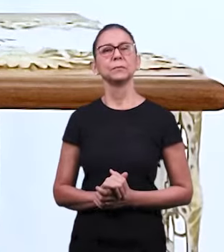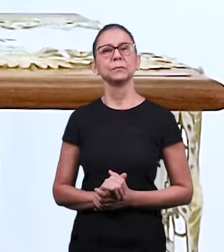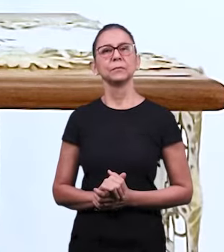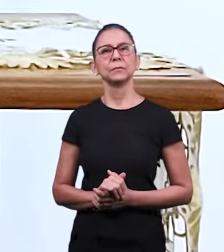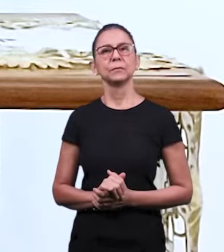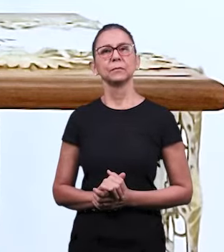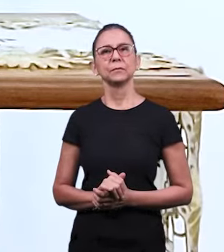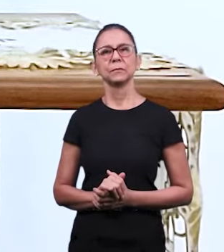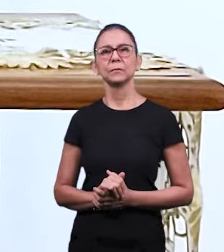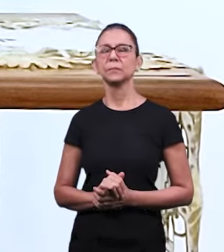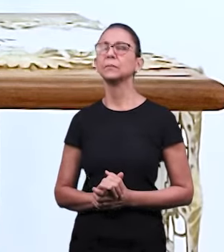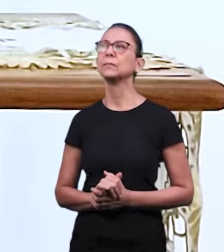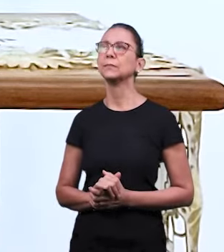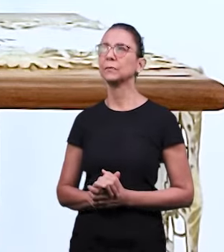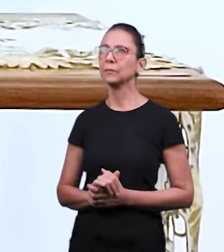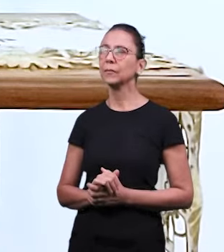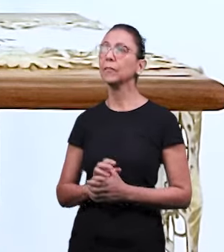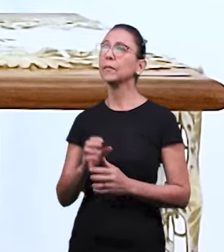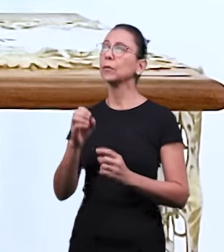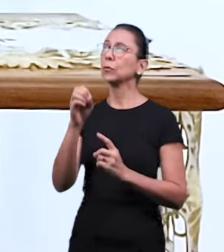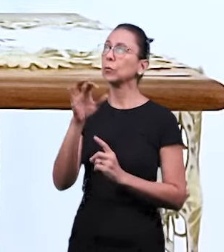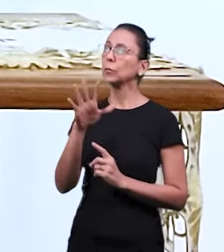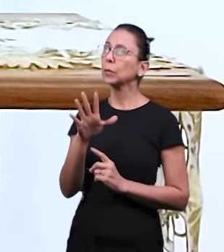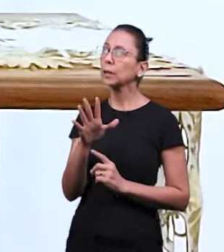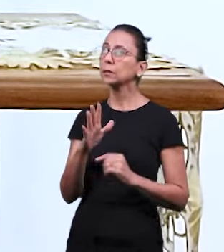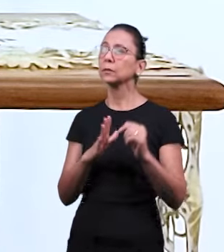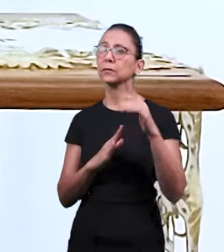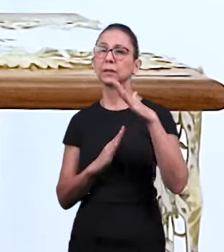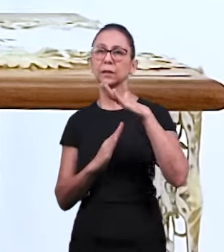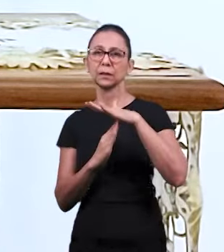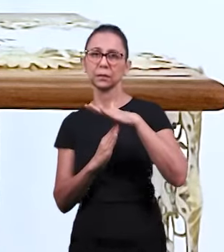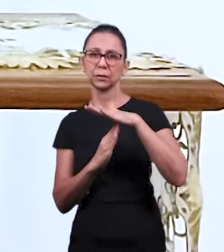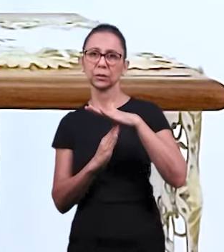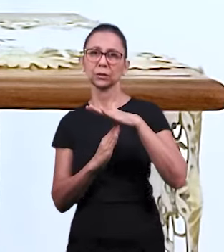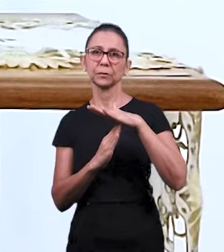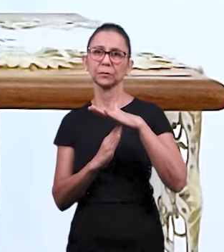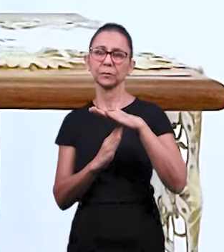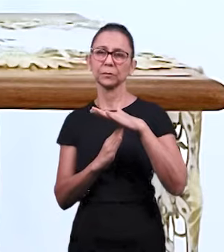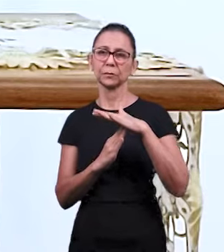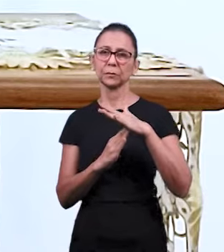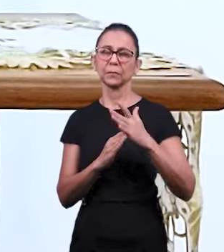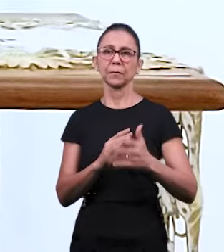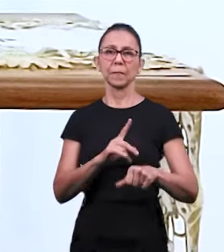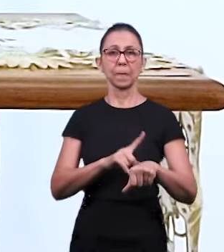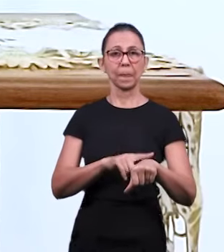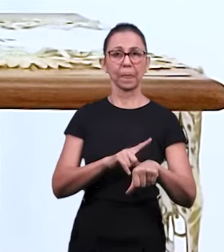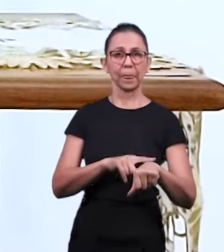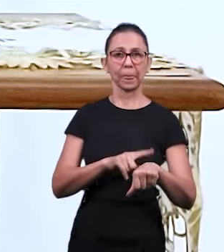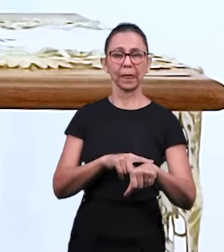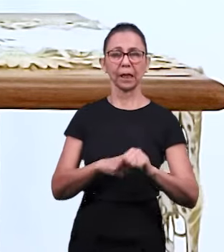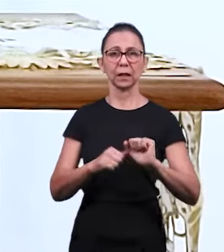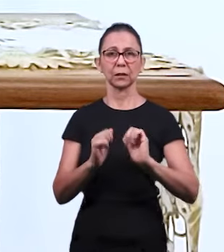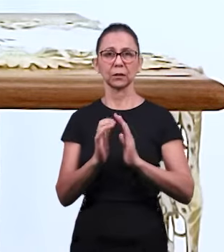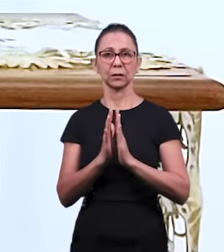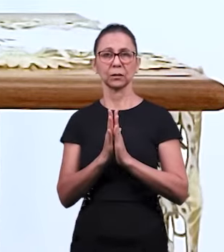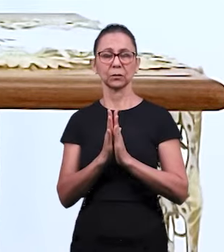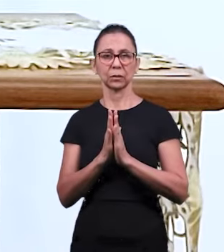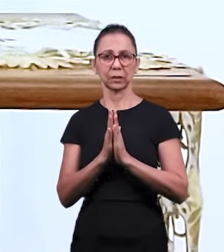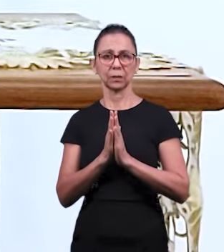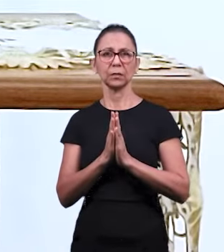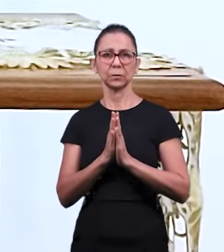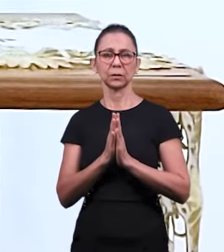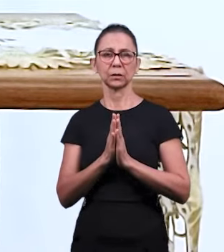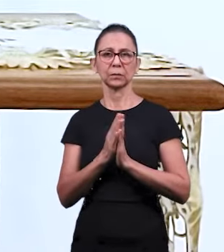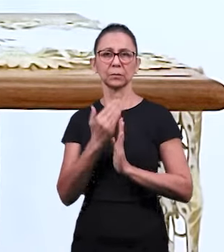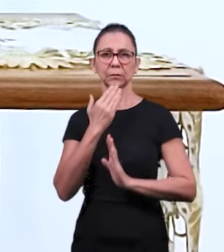места сего. Вот благодатью Твою, Господь. И мы благодарим Тебя за эту возможность поклоняться Тебя в Твоем присутствии.